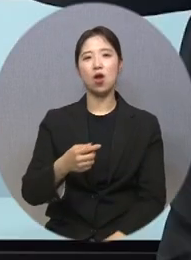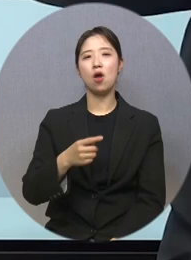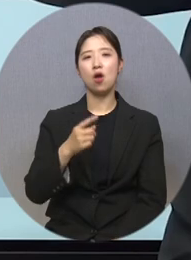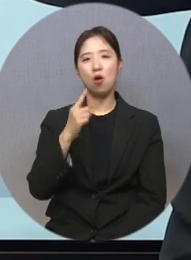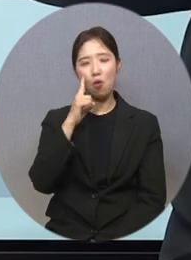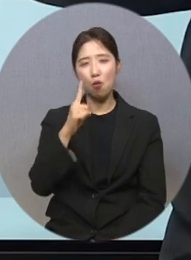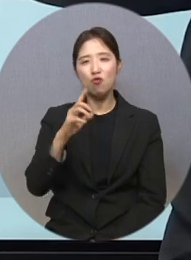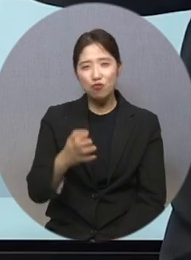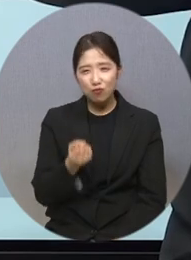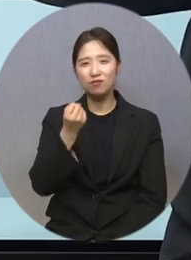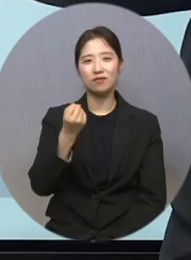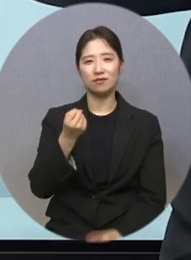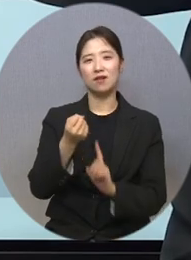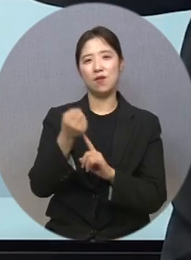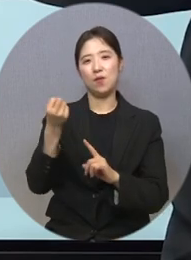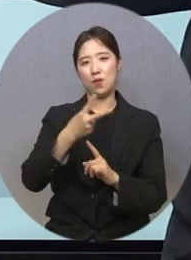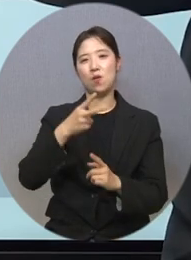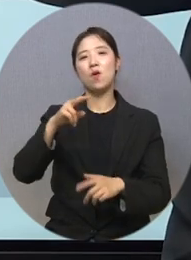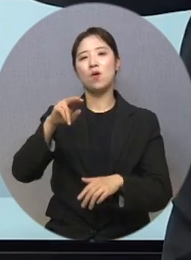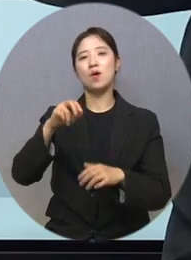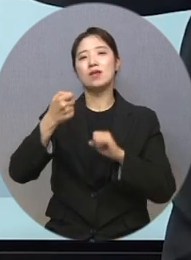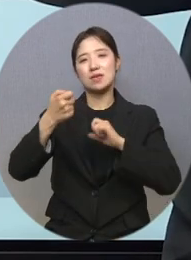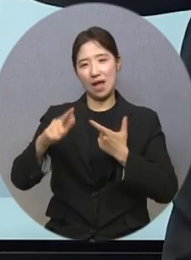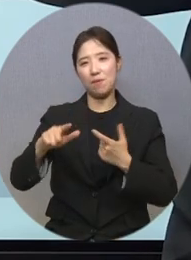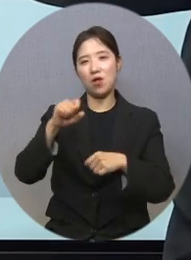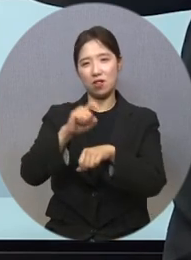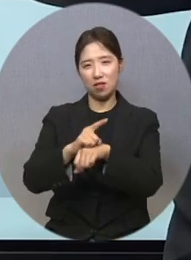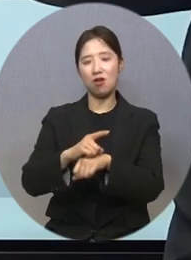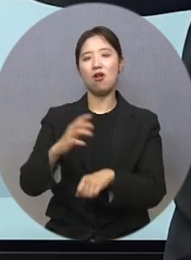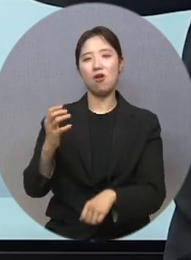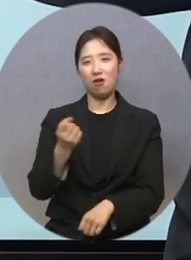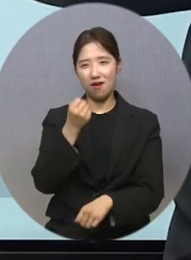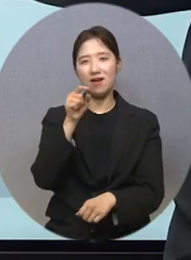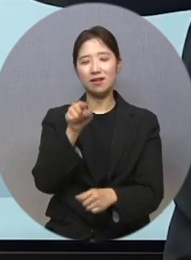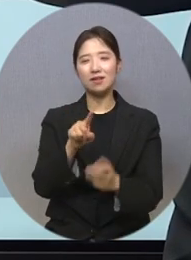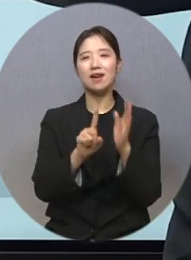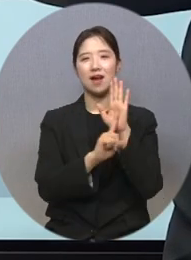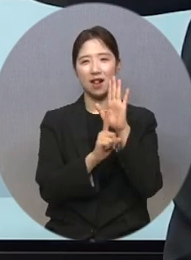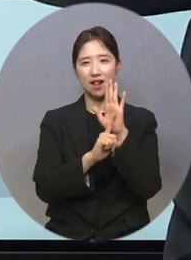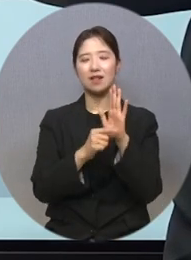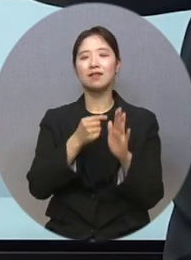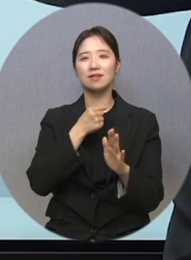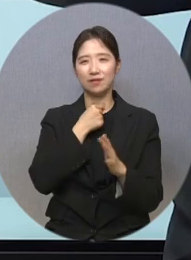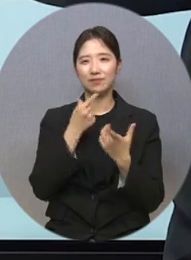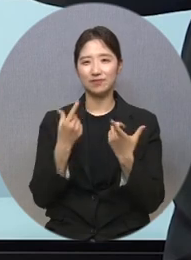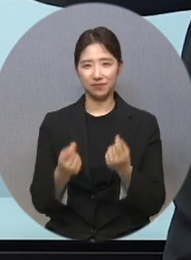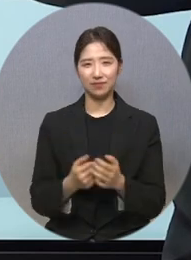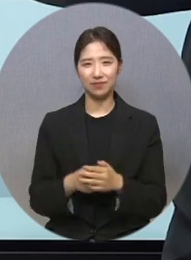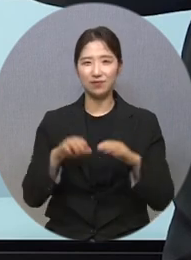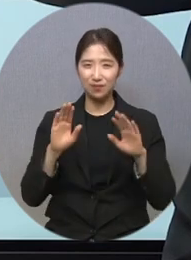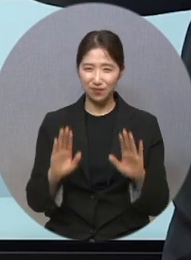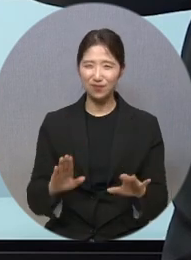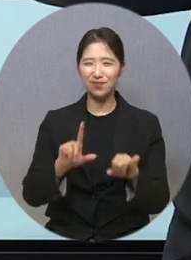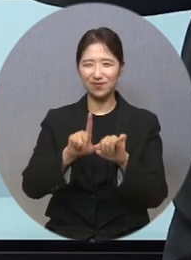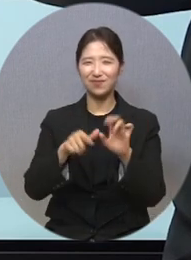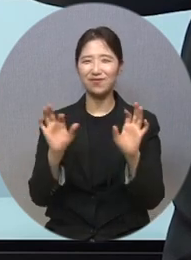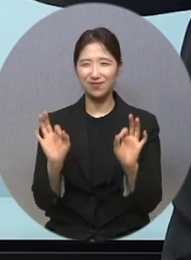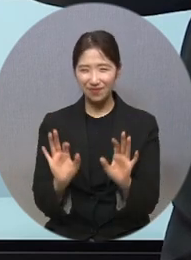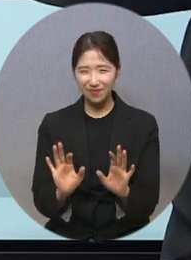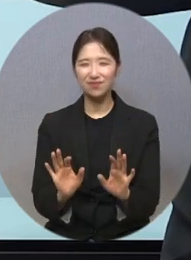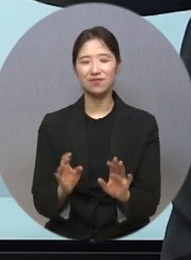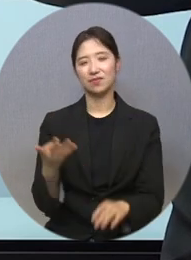이 차별성을 알리는 도구가 됐으면 좋겠다 그런 말씀이 있더라고요. 사실 오늘 길지 않은 시간이죠. 우리 네